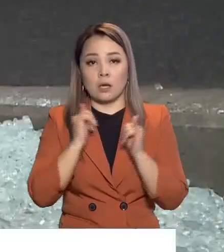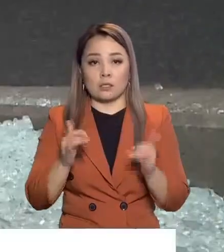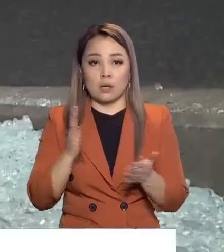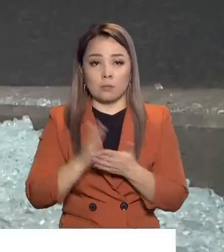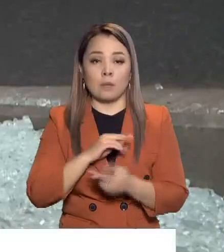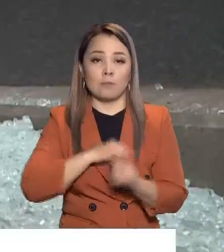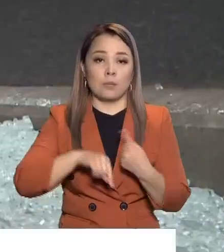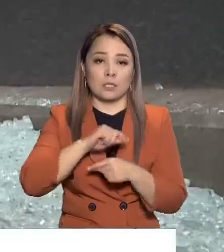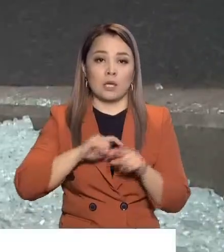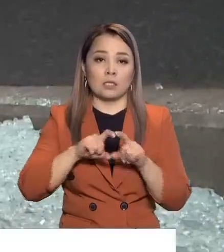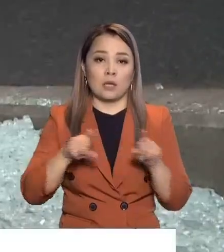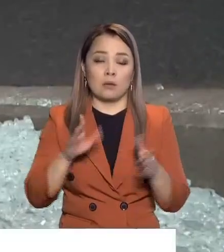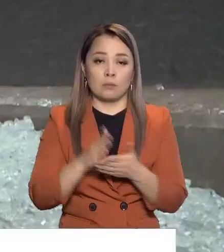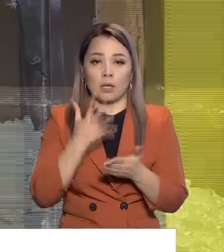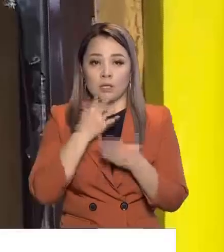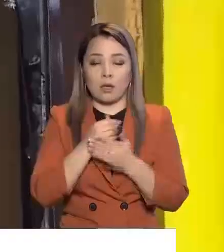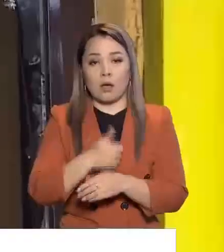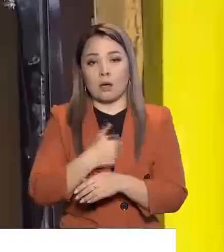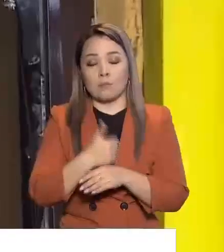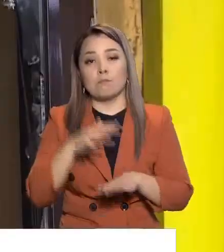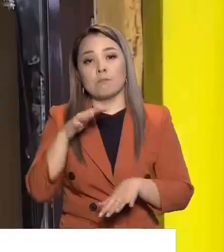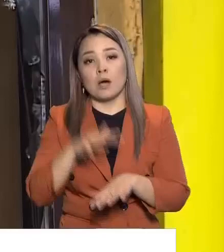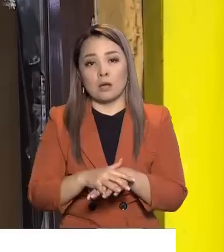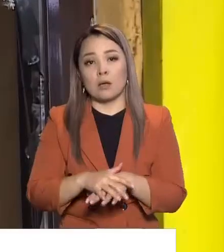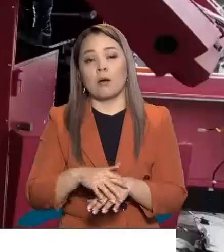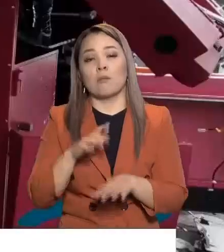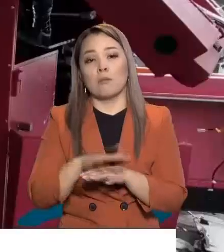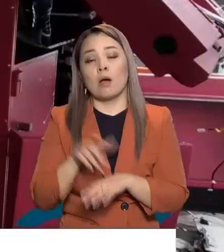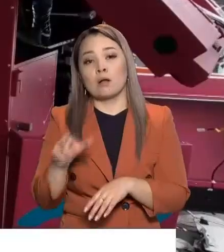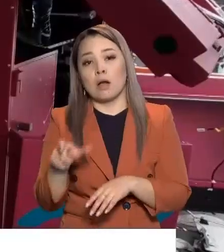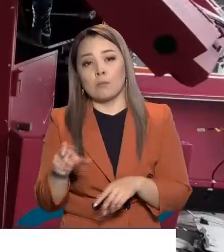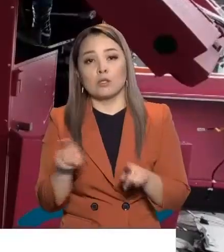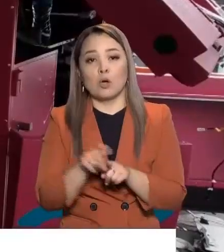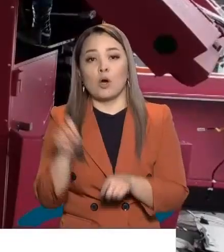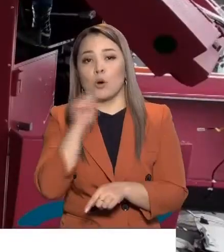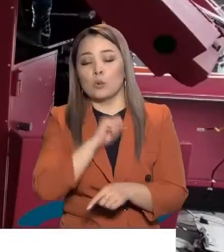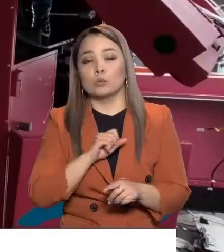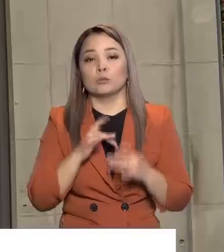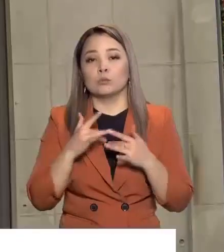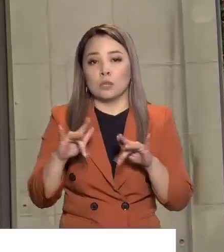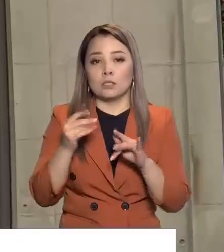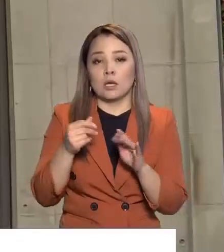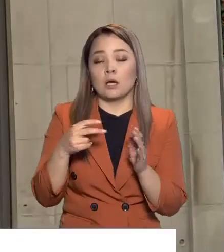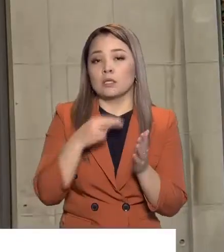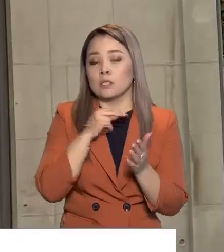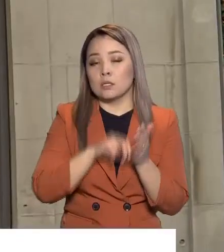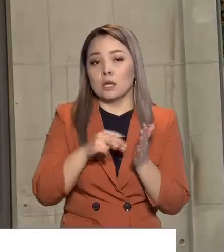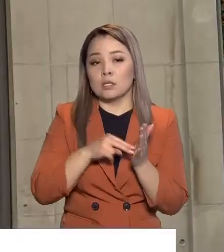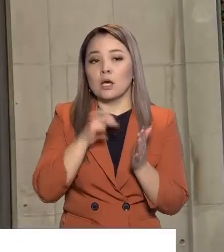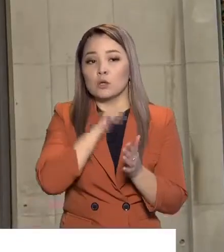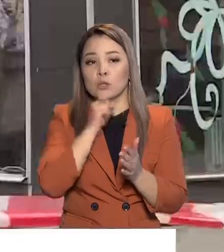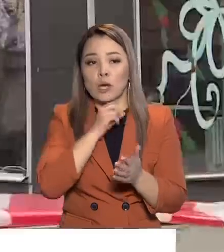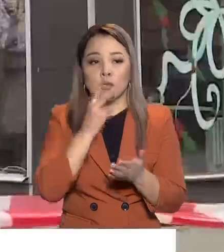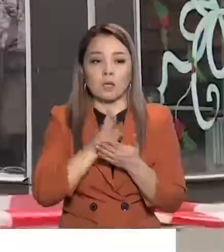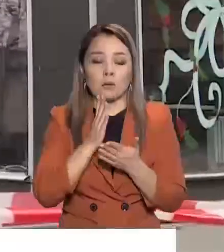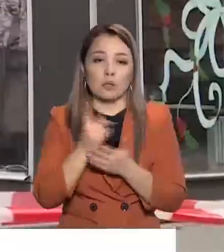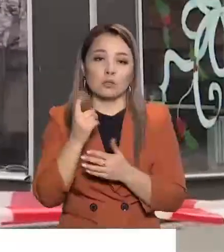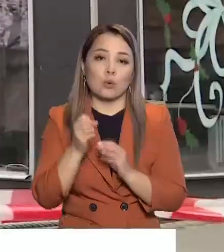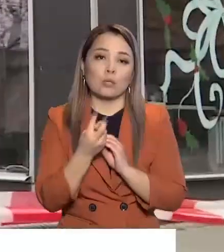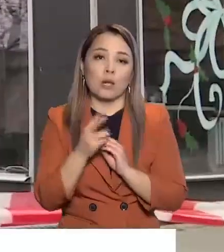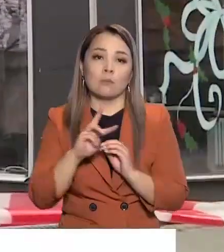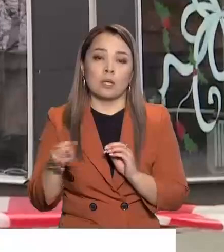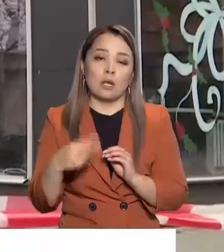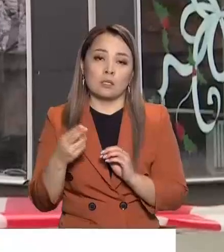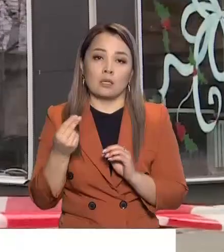қатар қалада әкімшілік ғимараттар, банктер мен банкоматтар қиратылып тоналды. Алдын ала есеп бойынша шығын көлемі 112